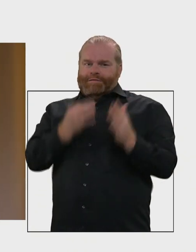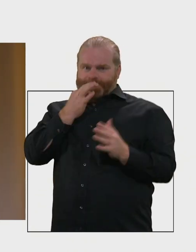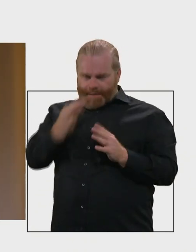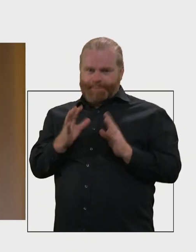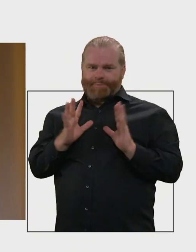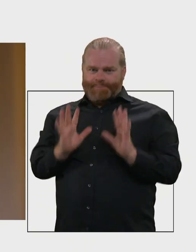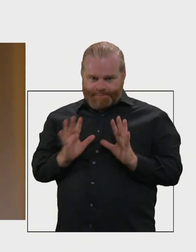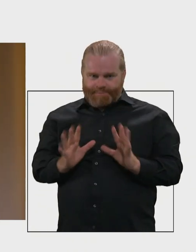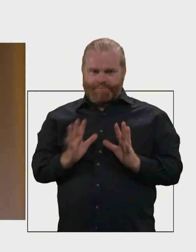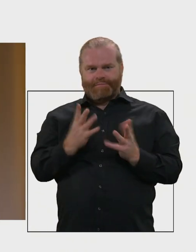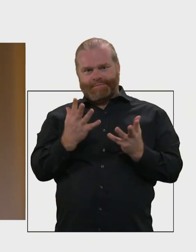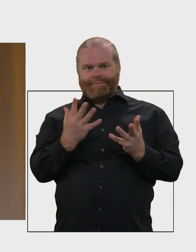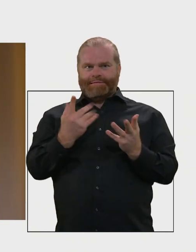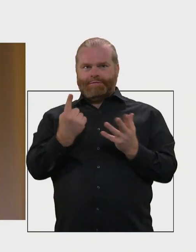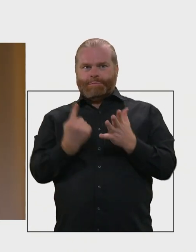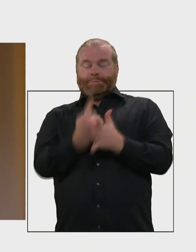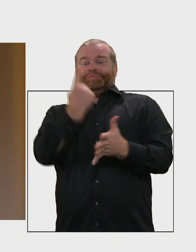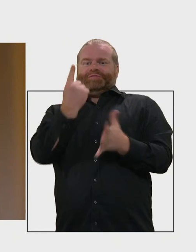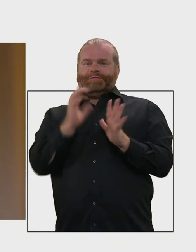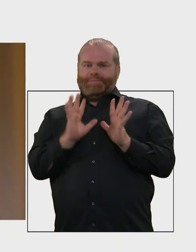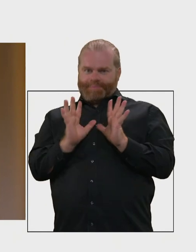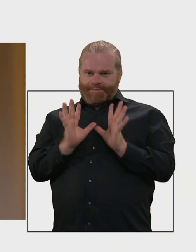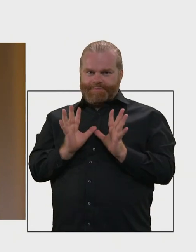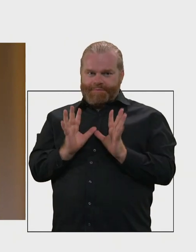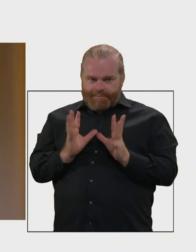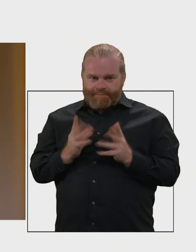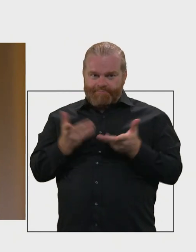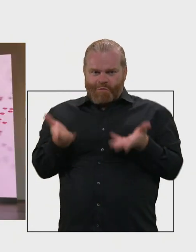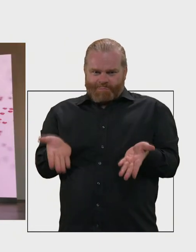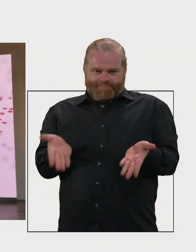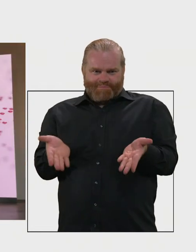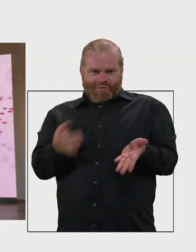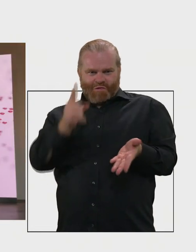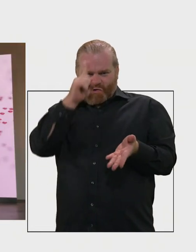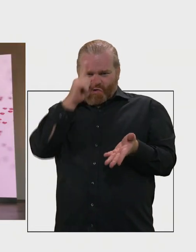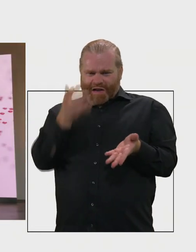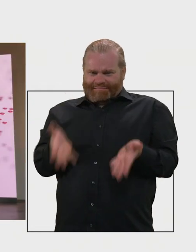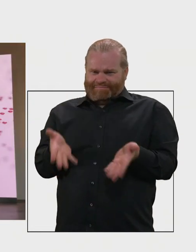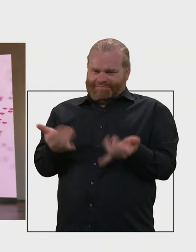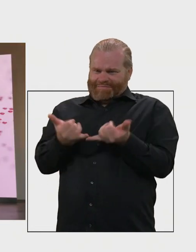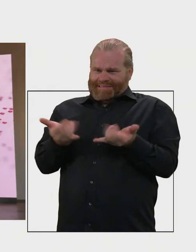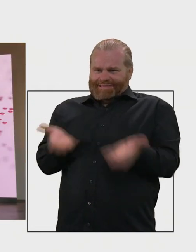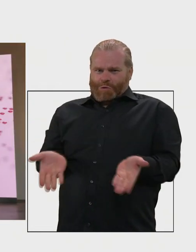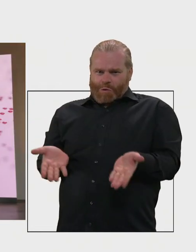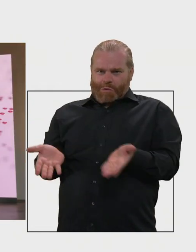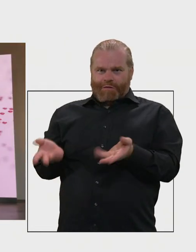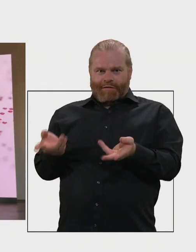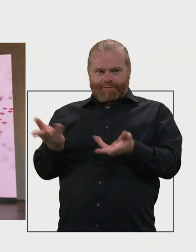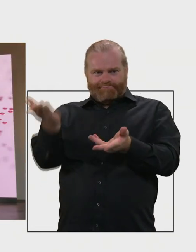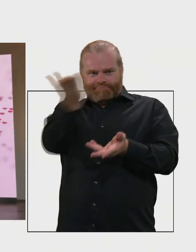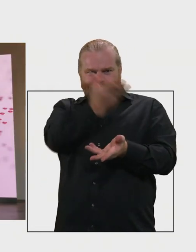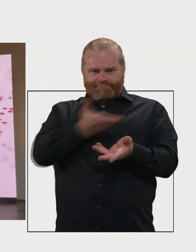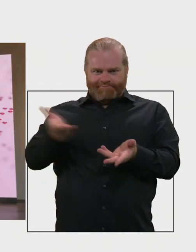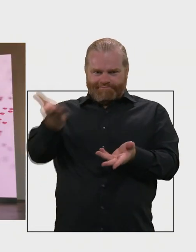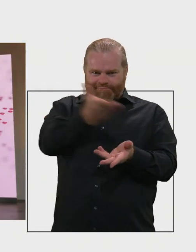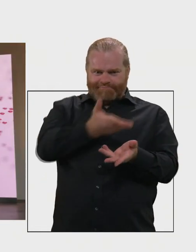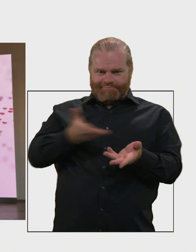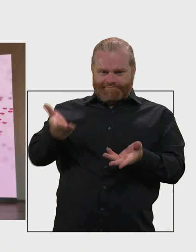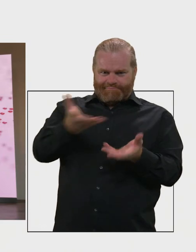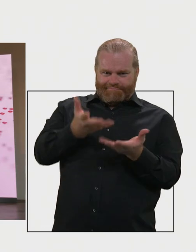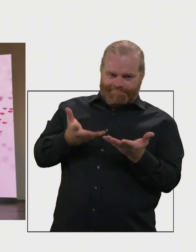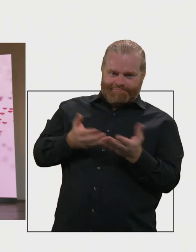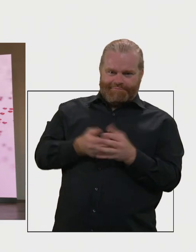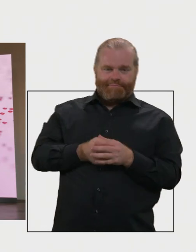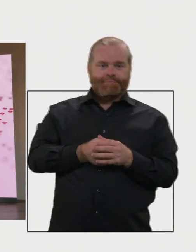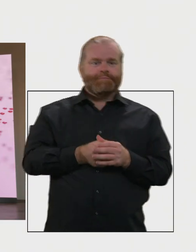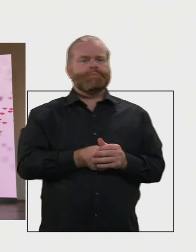das hier so gerade ist in Deutschland? Das also ist mit nicht, all dem Angebot? Das ist nicht einzigartig, aber es ist